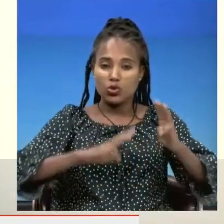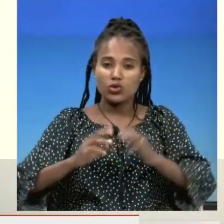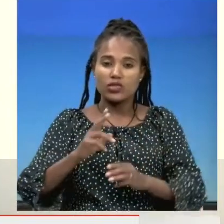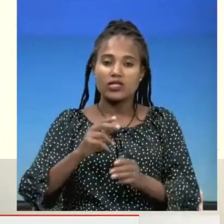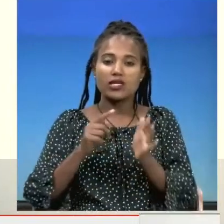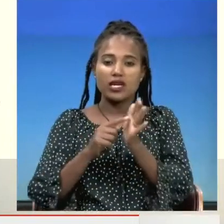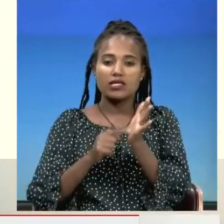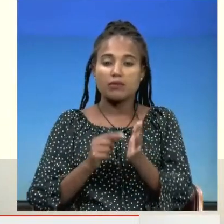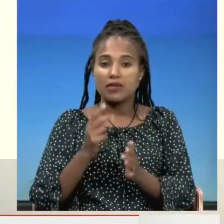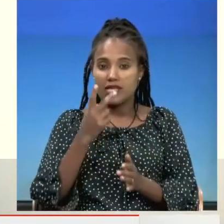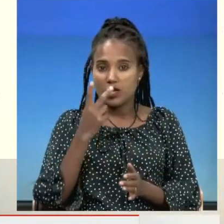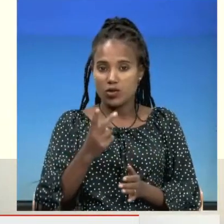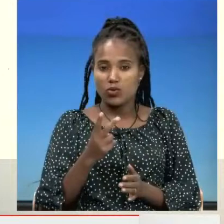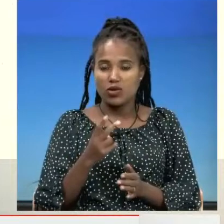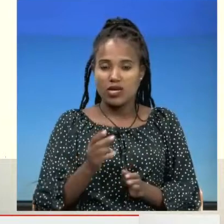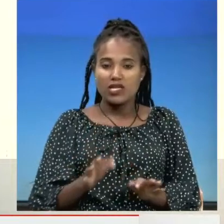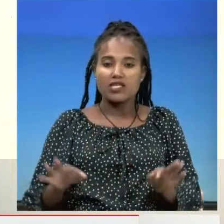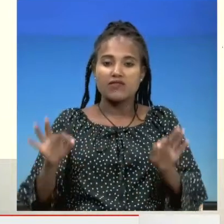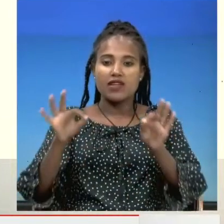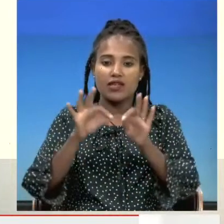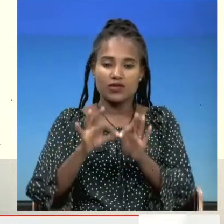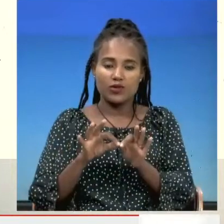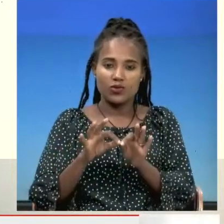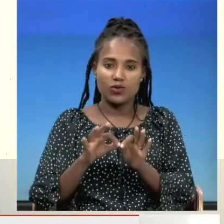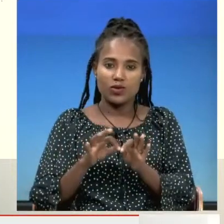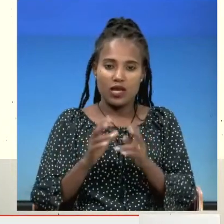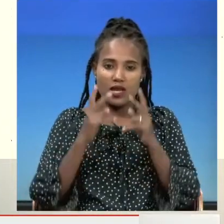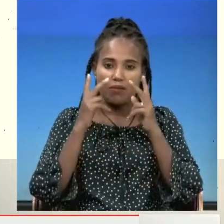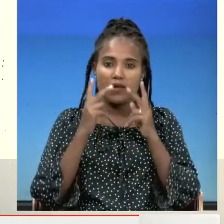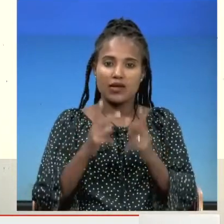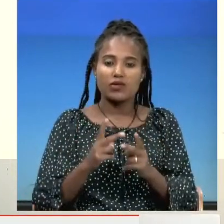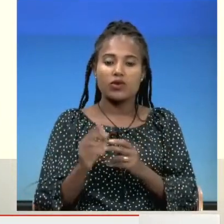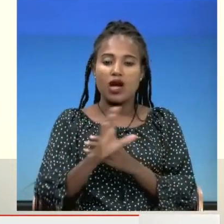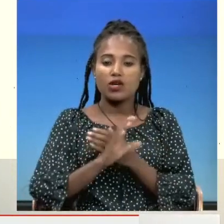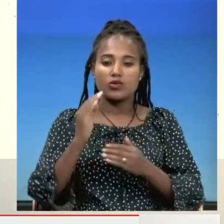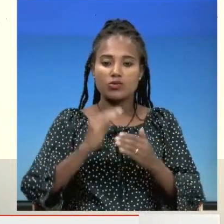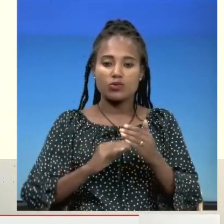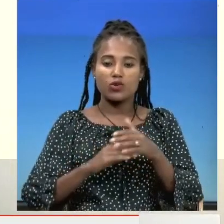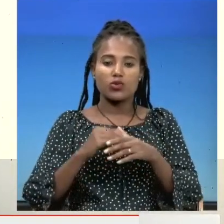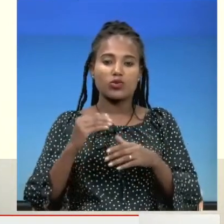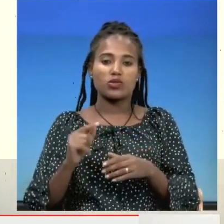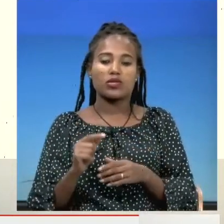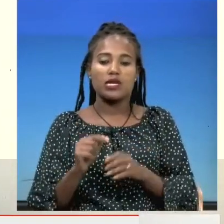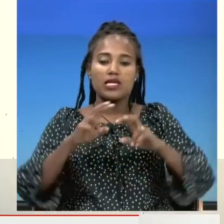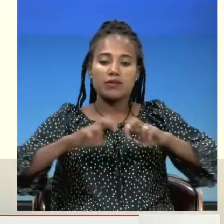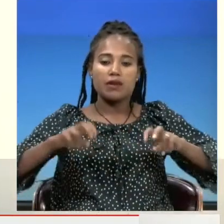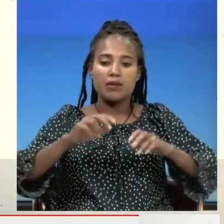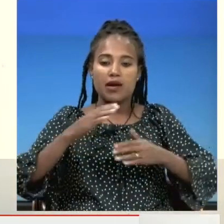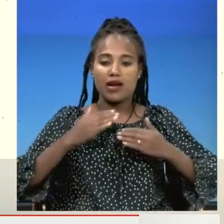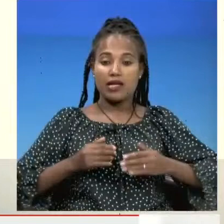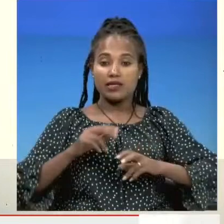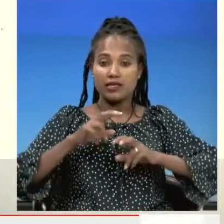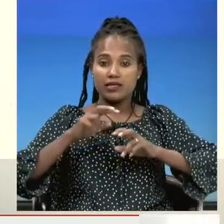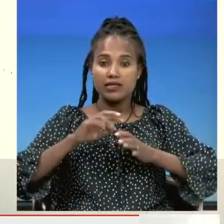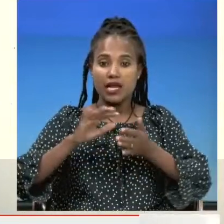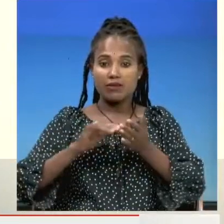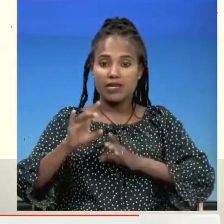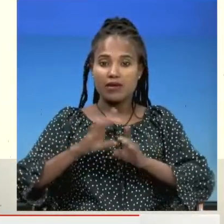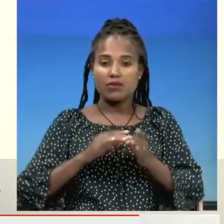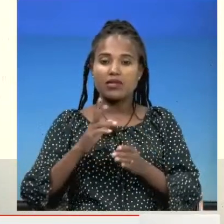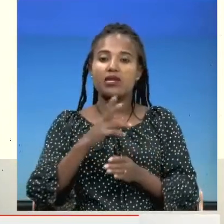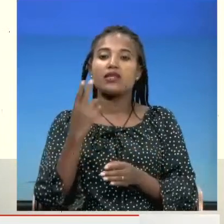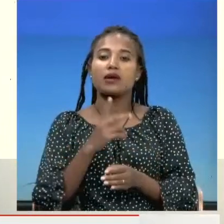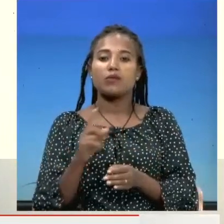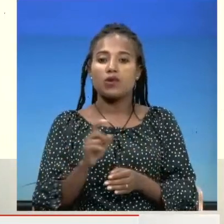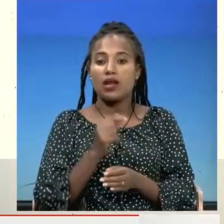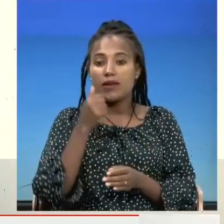ተጠቃሽ ማሳያነቱን እንደ አስፈላጊነቱ በሚመለከታቸው የሀገር ውስጥም ሆኑ የውጭ ተመራማሪ አካላት ጥናት ቢደረግበት ጠቃሚ